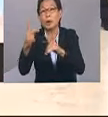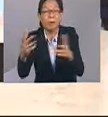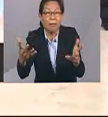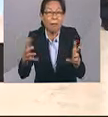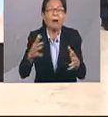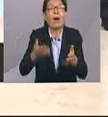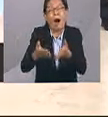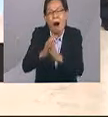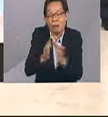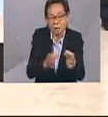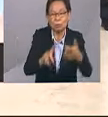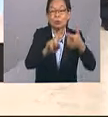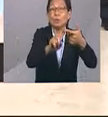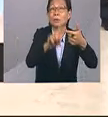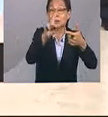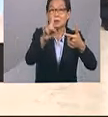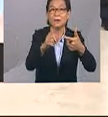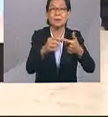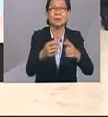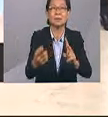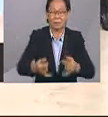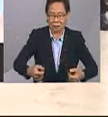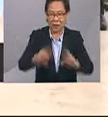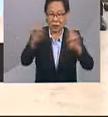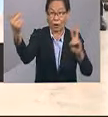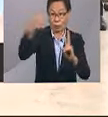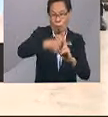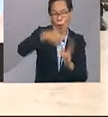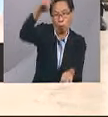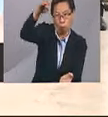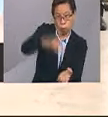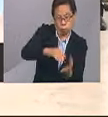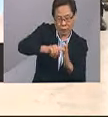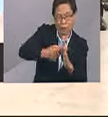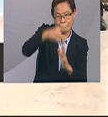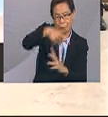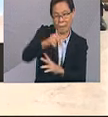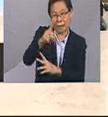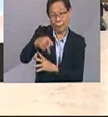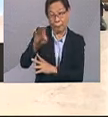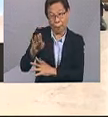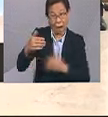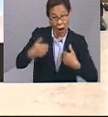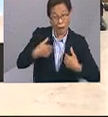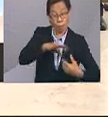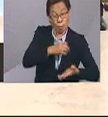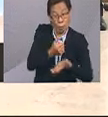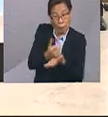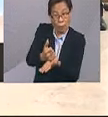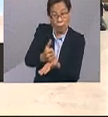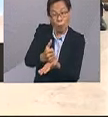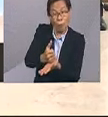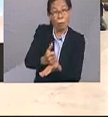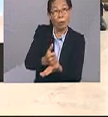Ada dua lagi soalan Datuk Seri. Walaupun jumlah sekatan jalan raya dikurangkan sejak pelaksanaan PKPB, adakah ATM masih membantu pihak polis